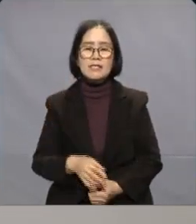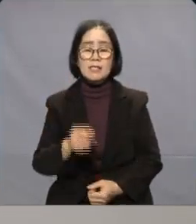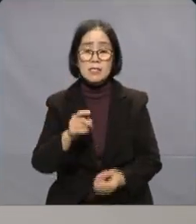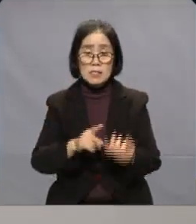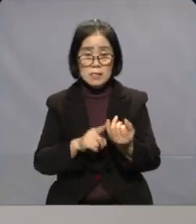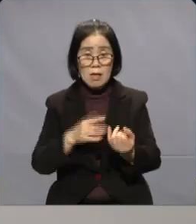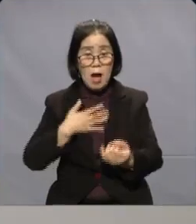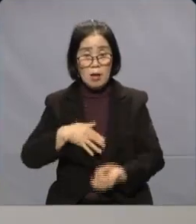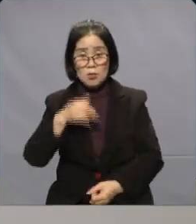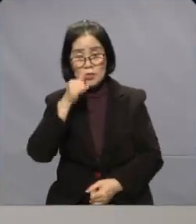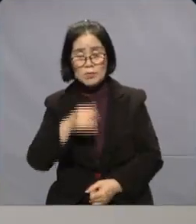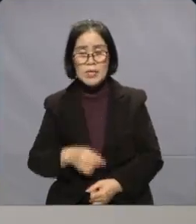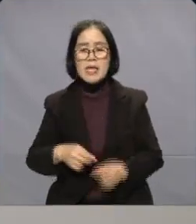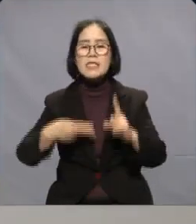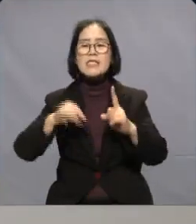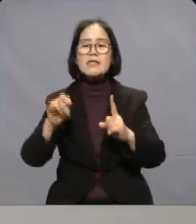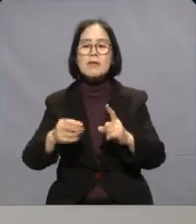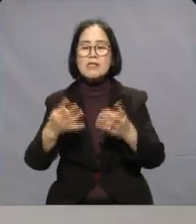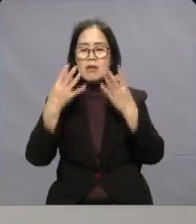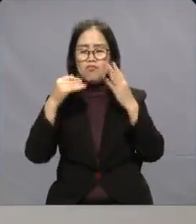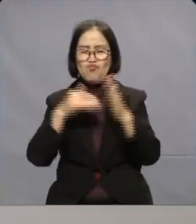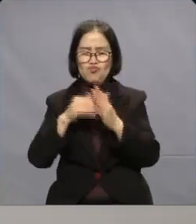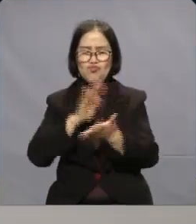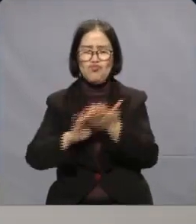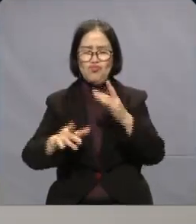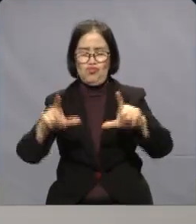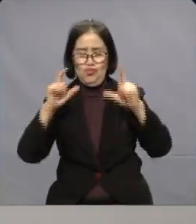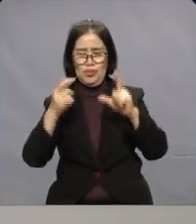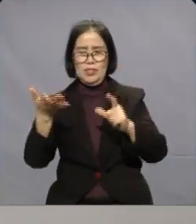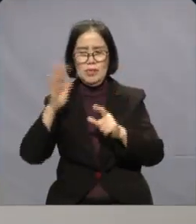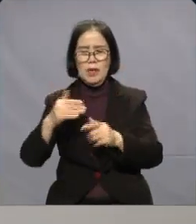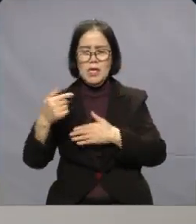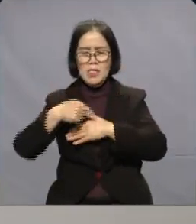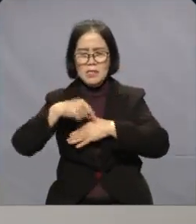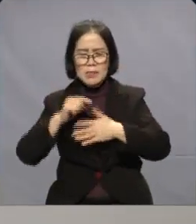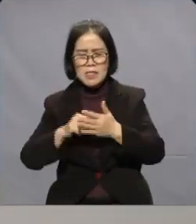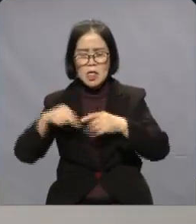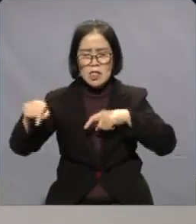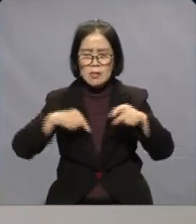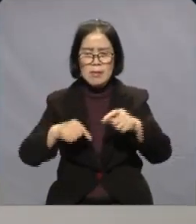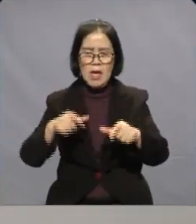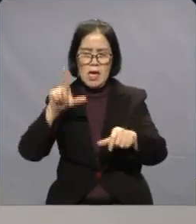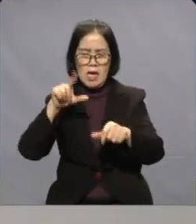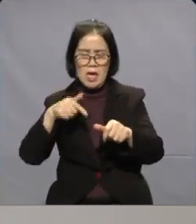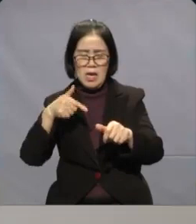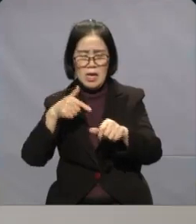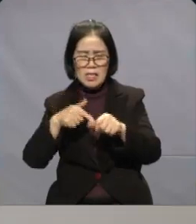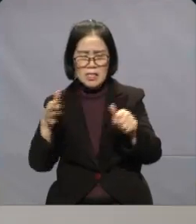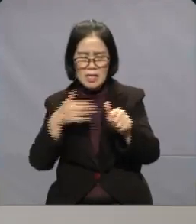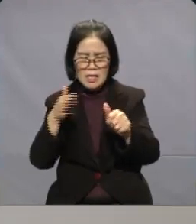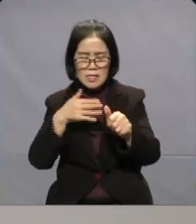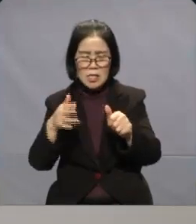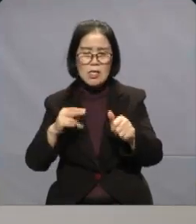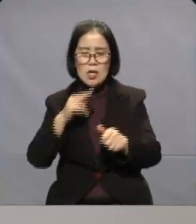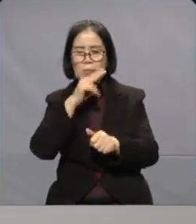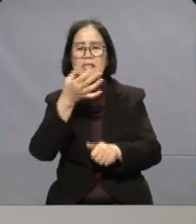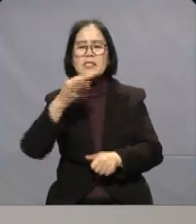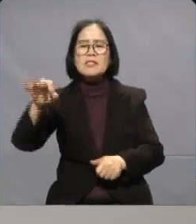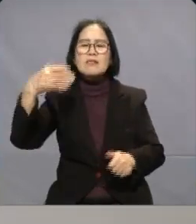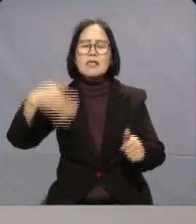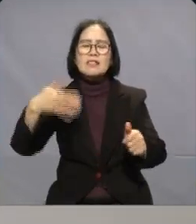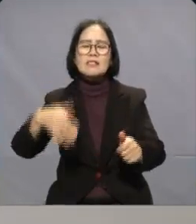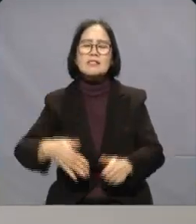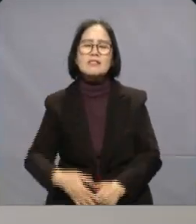알고 계십니까? 1심에서 무기징역 선고받았지만 심리적 지배, 즉 가스라이팅에 의한 살인 혐의는 인정되지